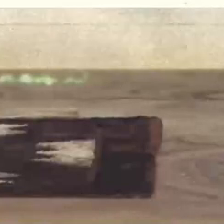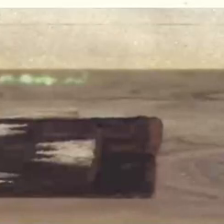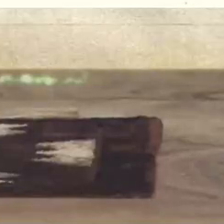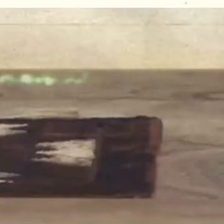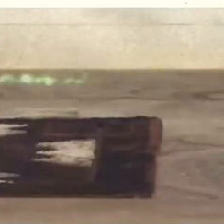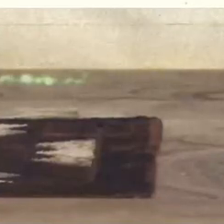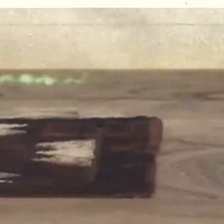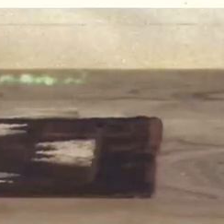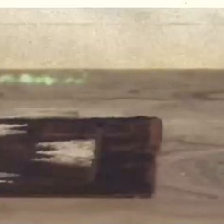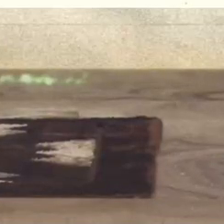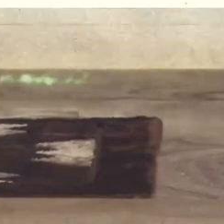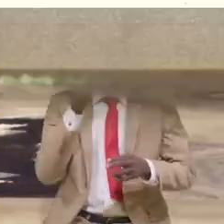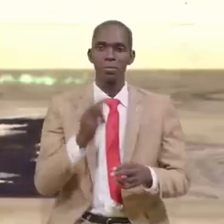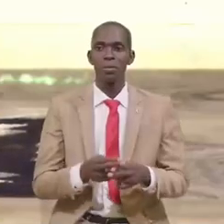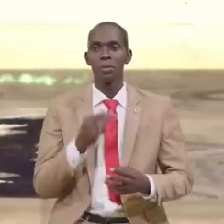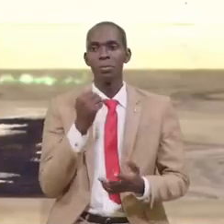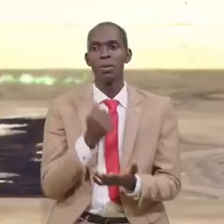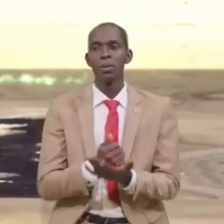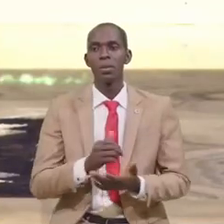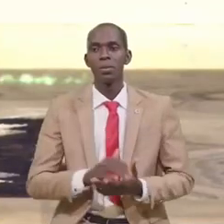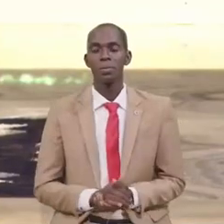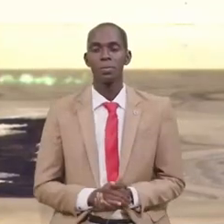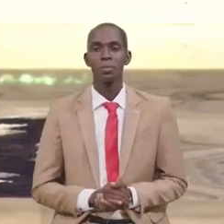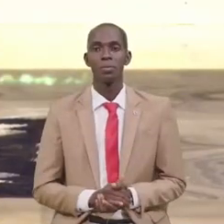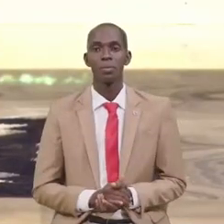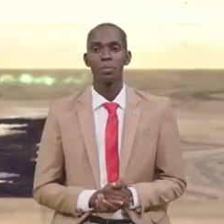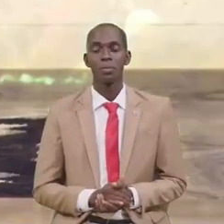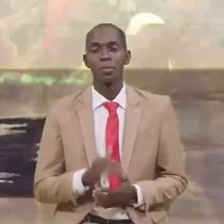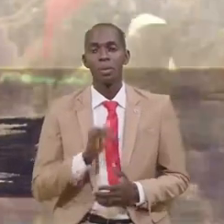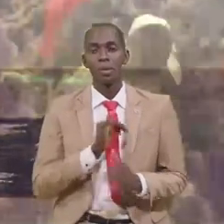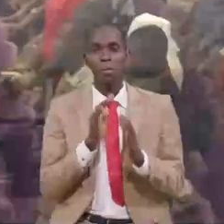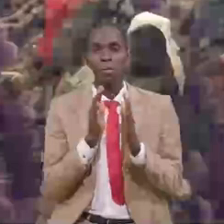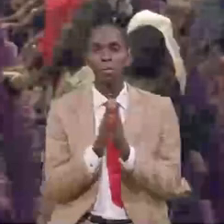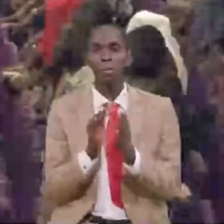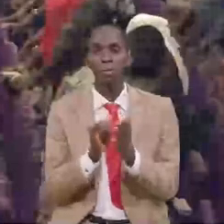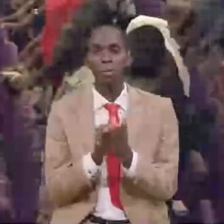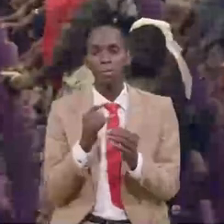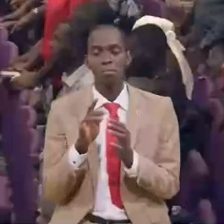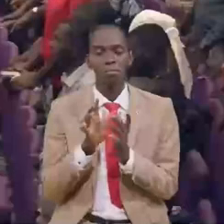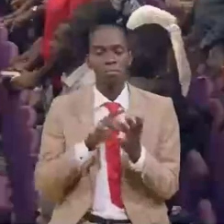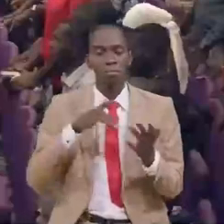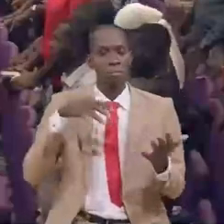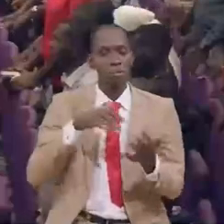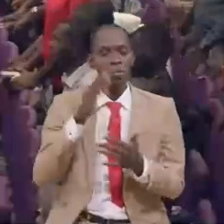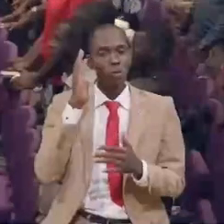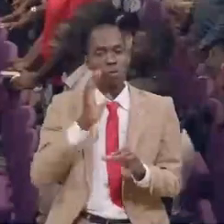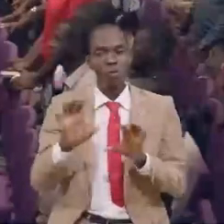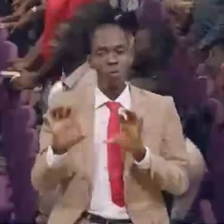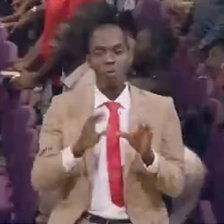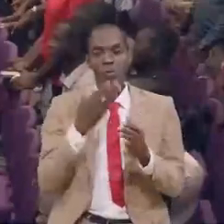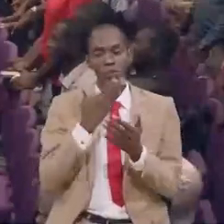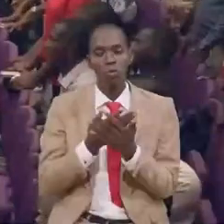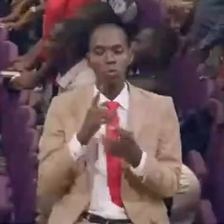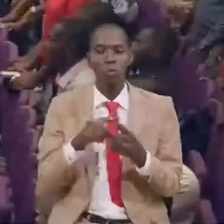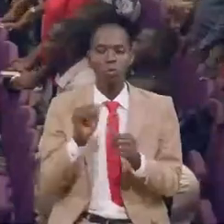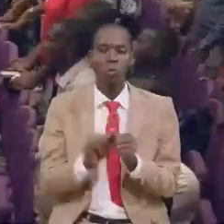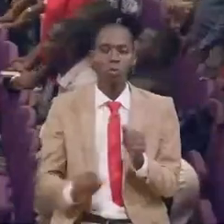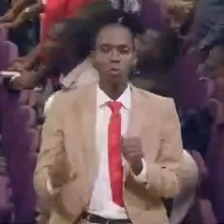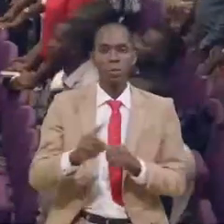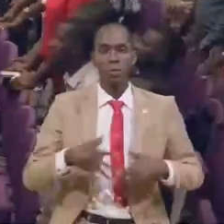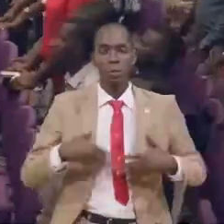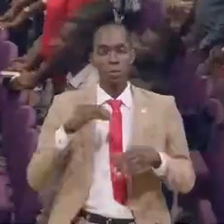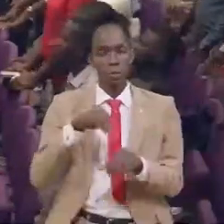l'étude biblique de ce soir au nom de Jésus. Je prie que l'étude biblique fasse du bien dans la vie de